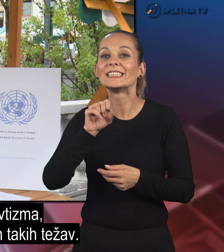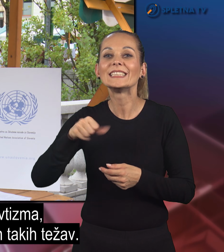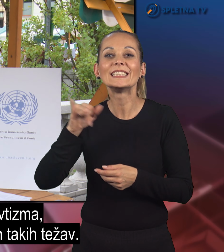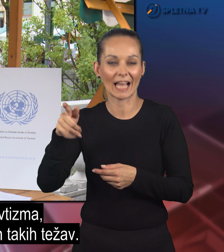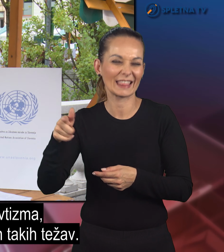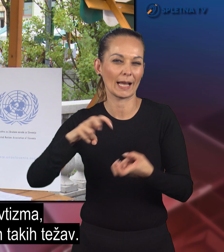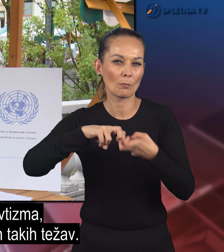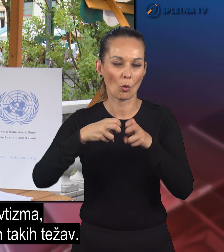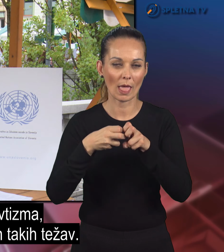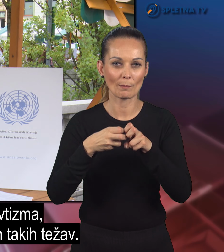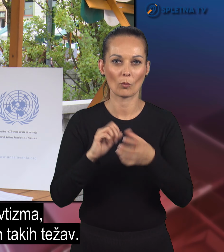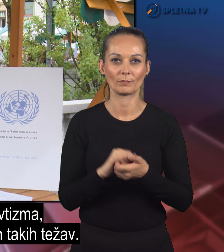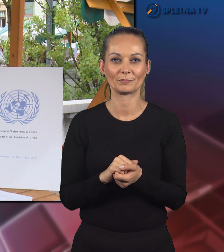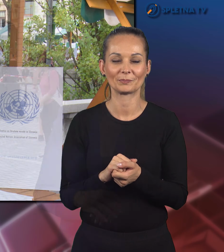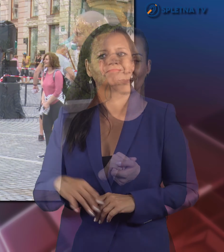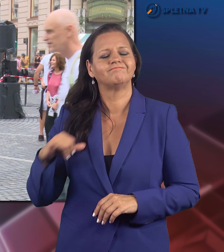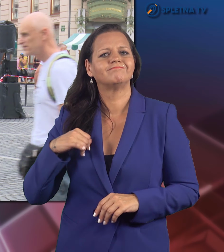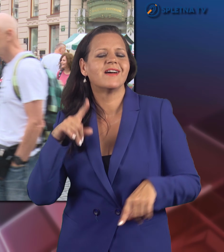problemov.